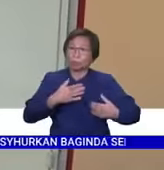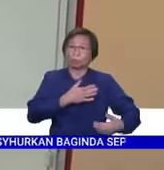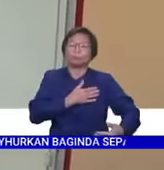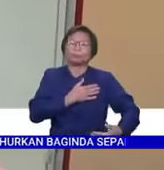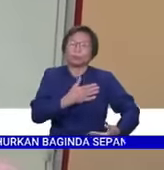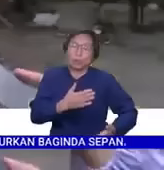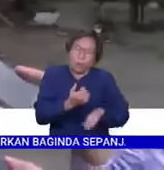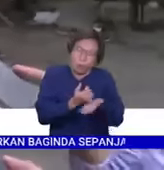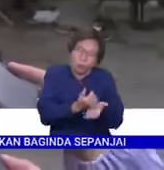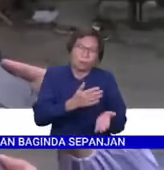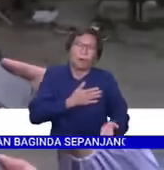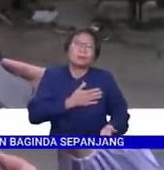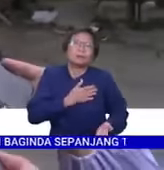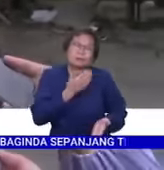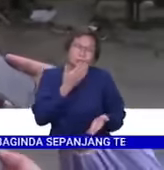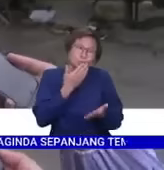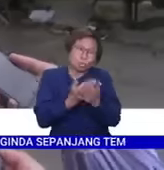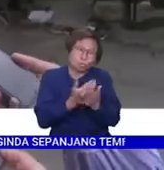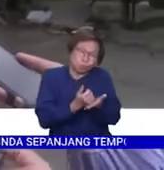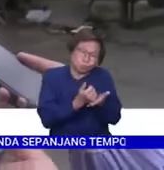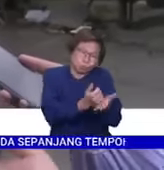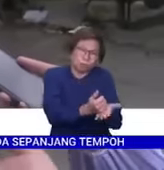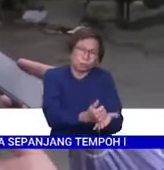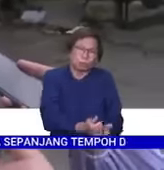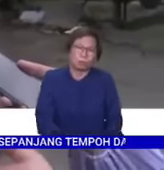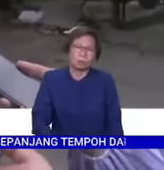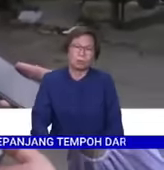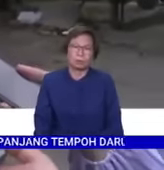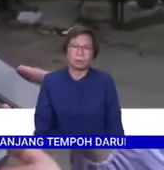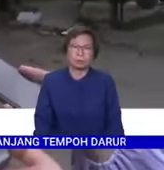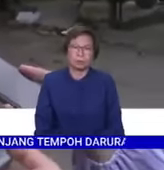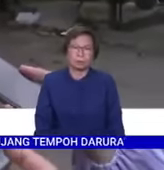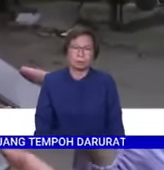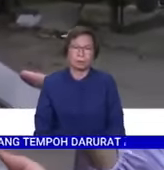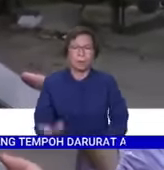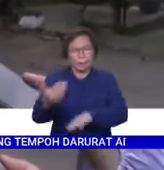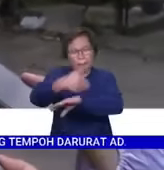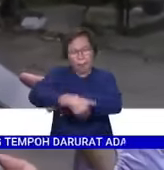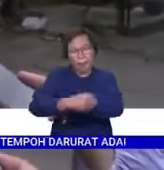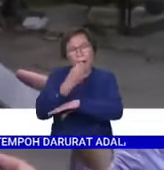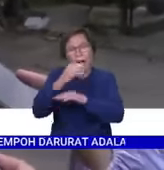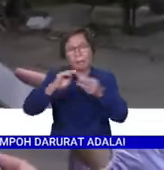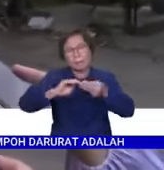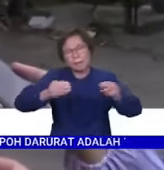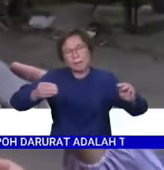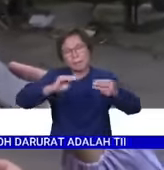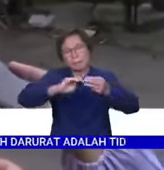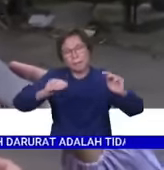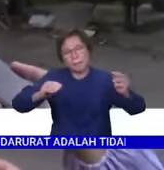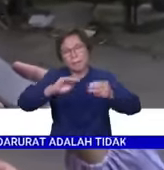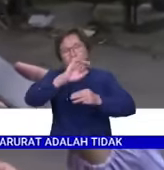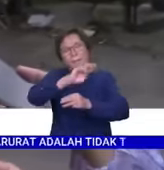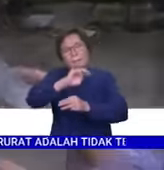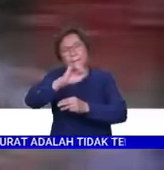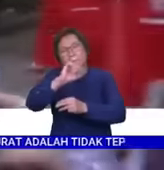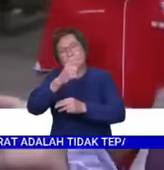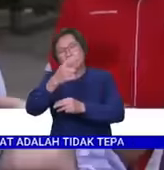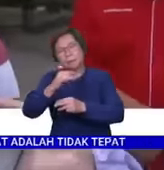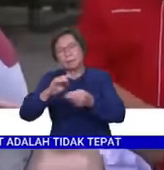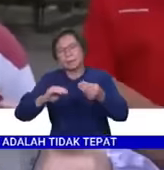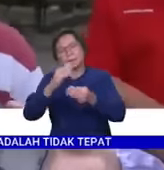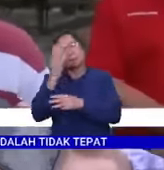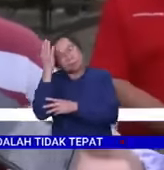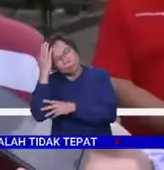bantuan enggak kami semua sekali-kali makanan walau semangka meice tidur tolong tanah tidak makan ikan